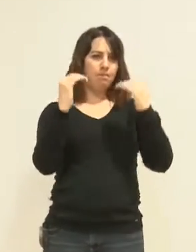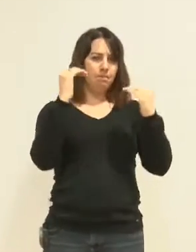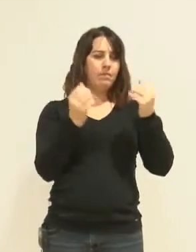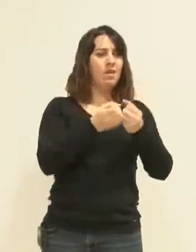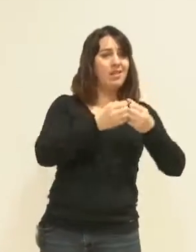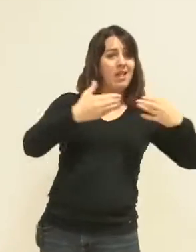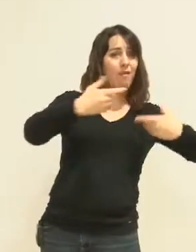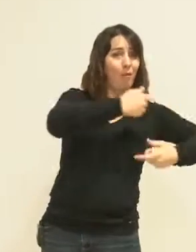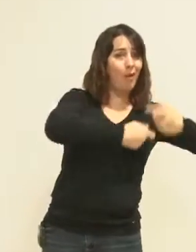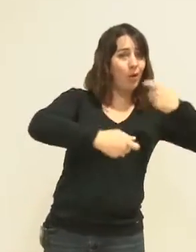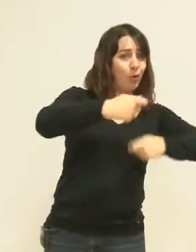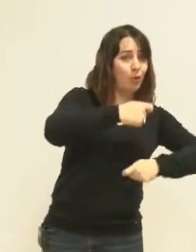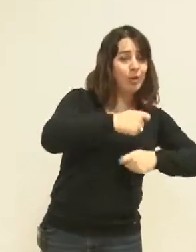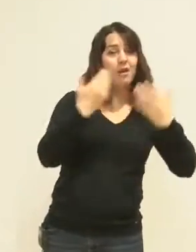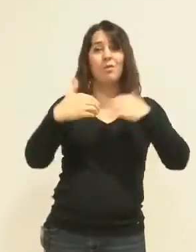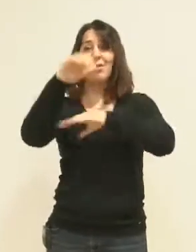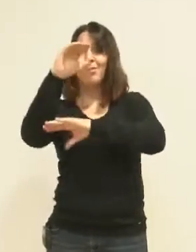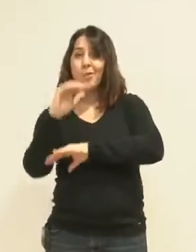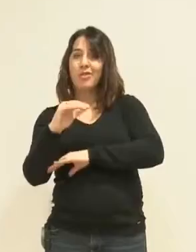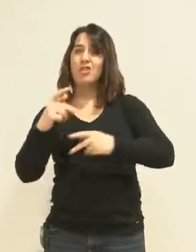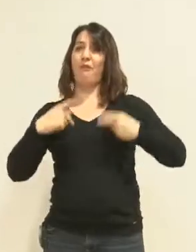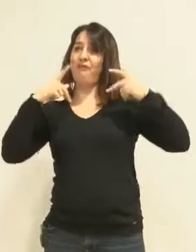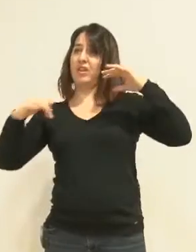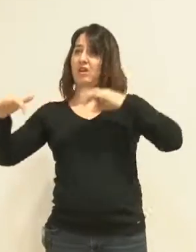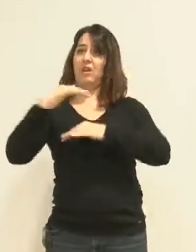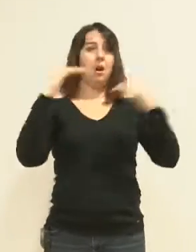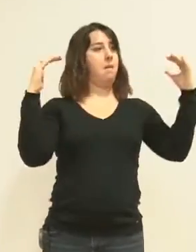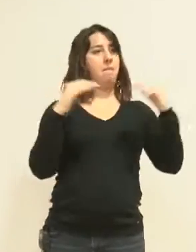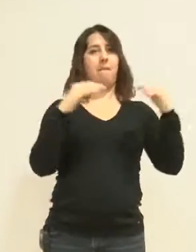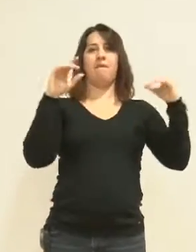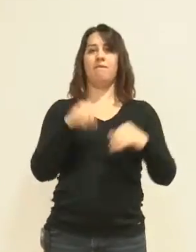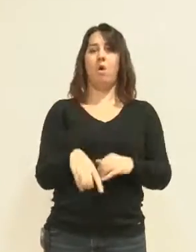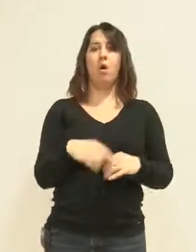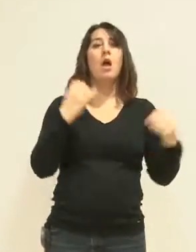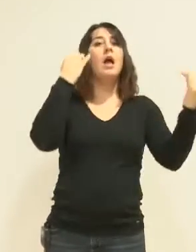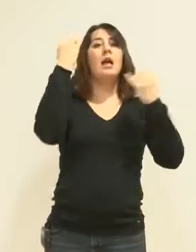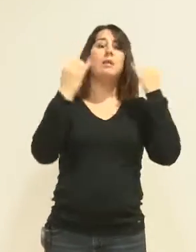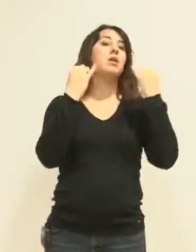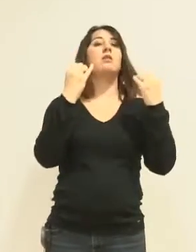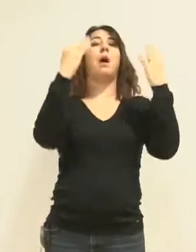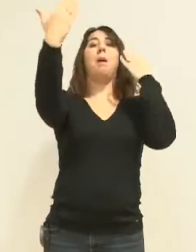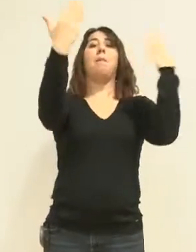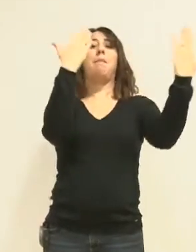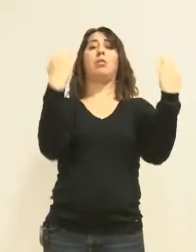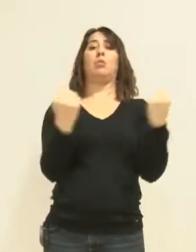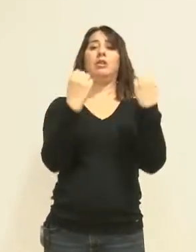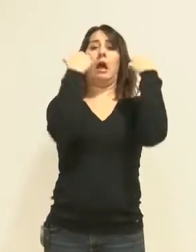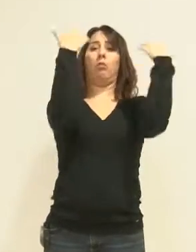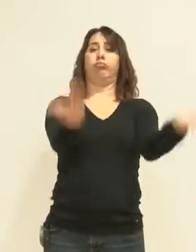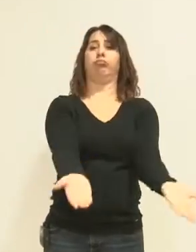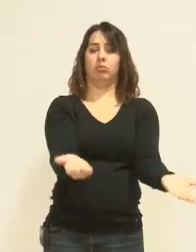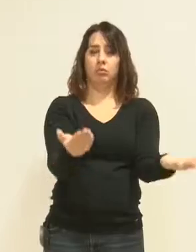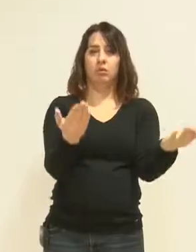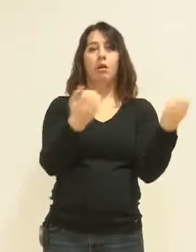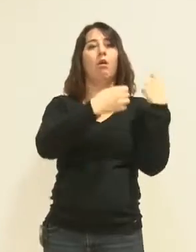développement économique et protection du cadre de vie. Si on éliminer les panneaux publicitaires qui permettent de faire